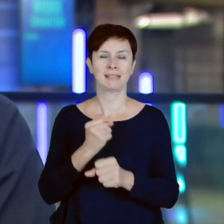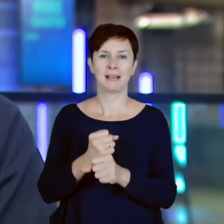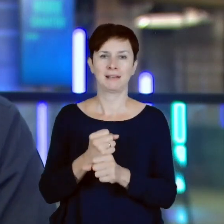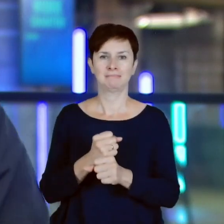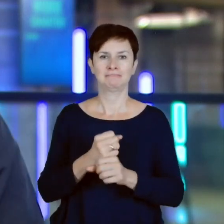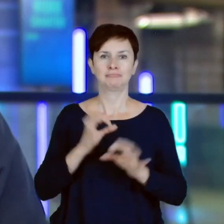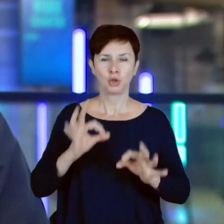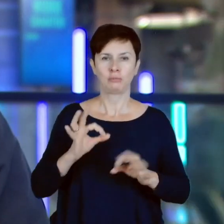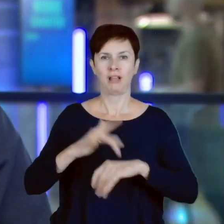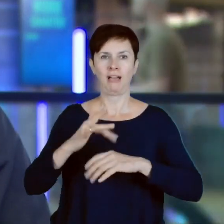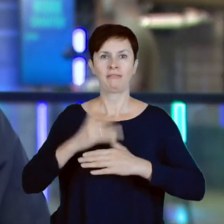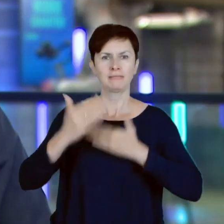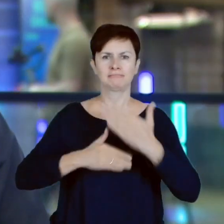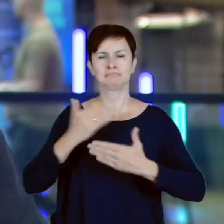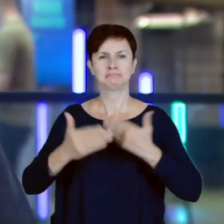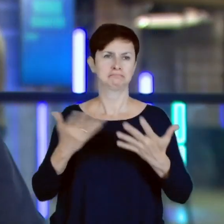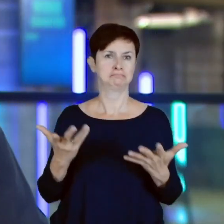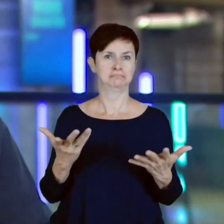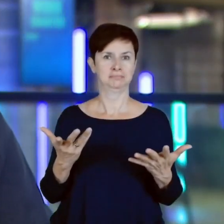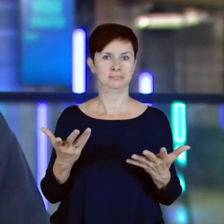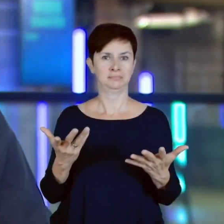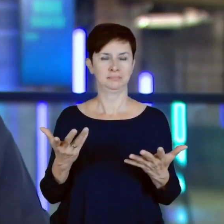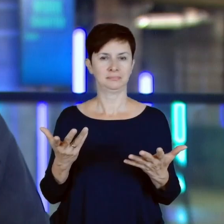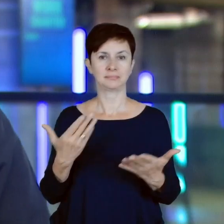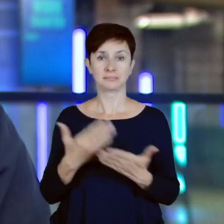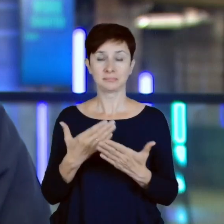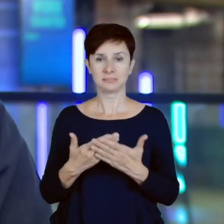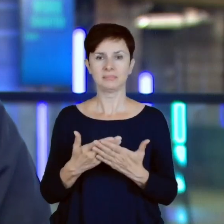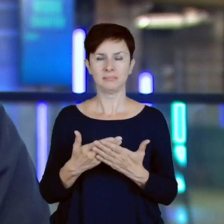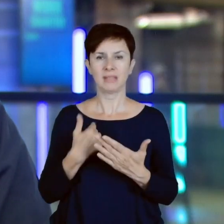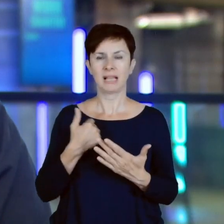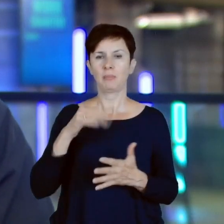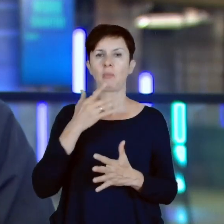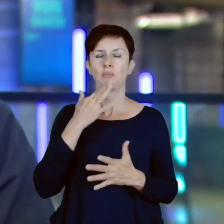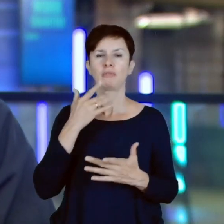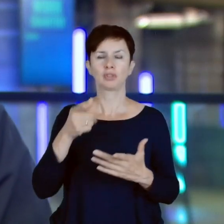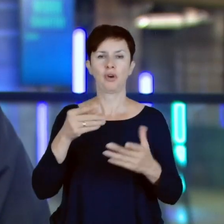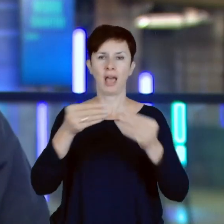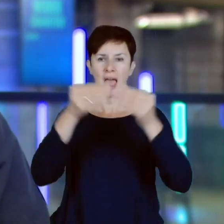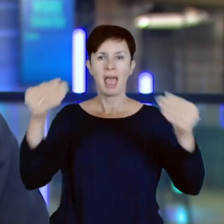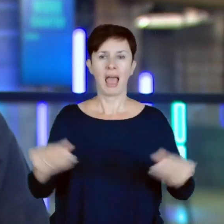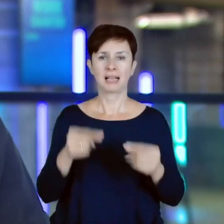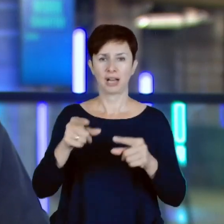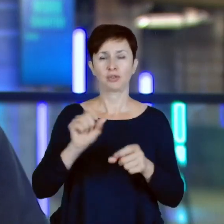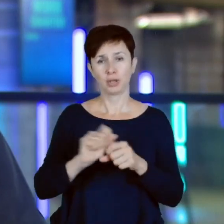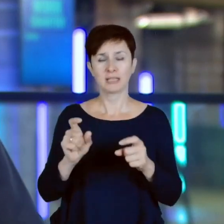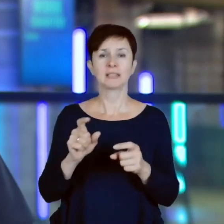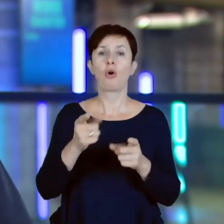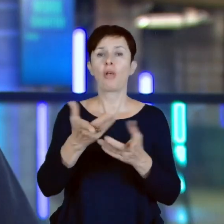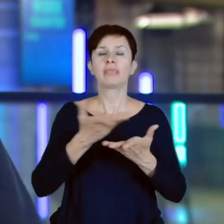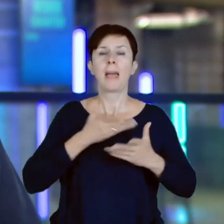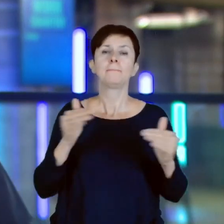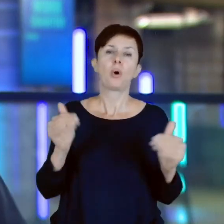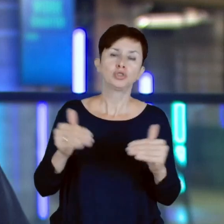produktywności, w takim dobrym sensie i tak dalej. I ja dlatego mówiłem, że ten ekran to jest też pewna możliwość. Tu akurat fajne,